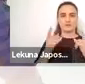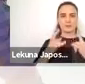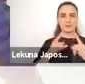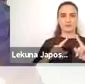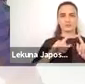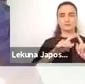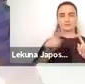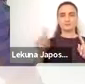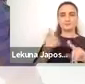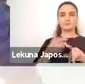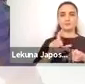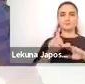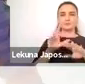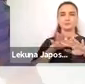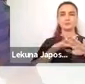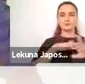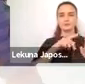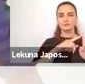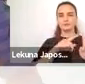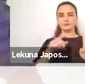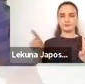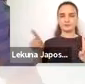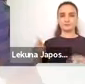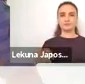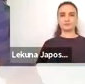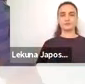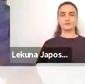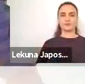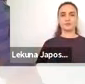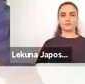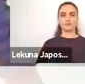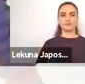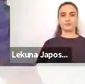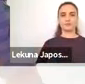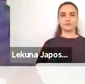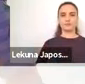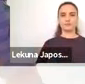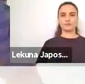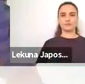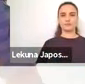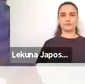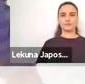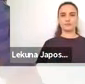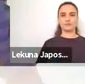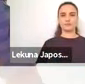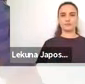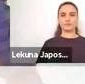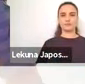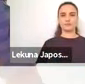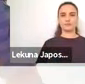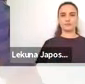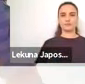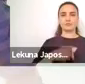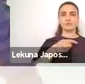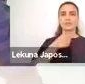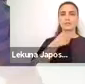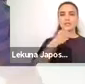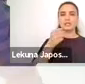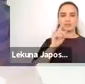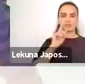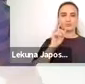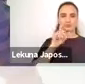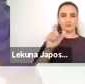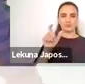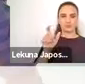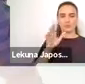დაბადებიდან ძალიან ხანგრძლივ პერიოდი, ხო? დიდებთანაც, მაგალითად სკოლაში გარდატეხის ასაკის